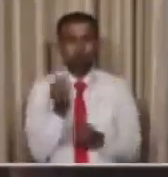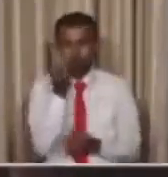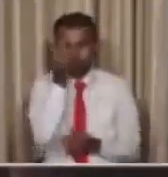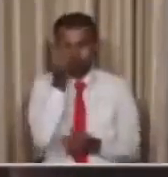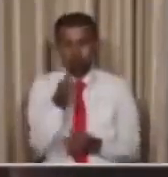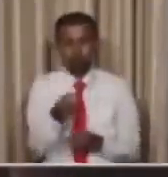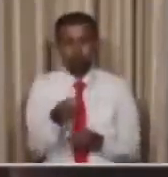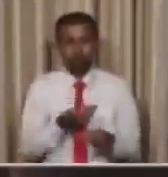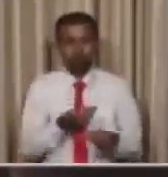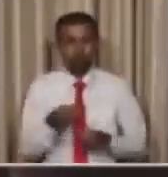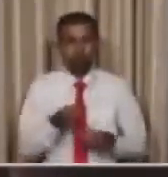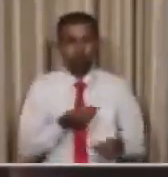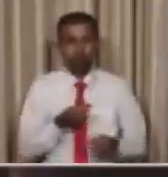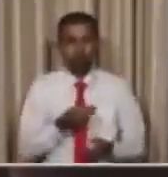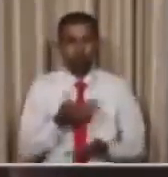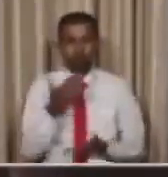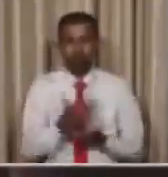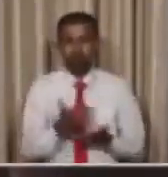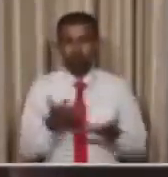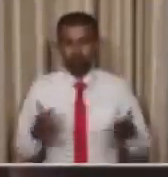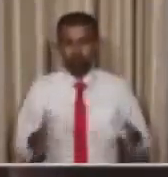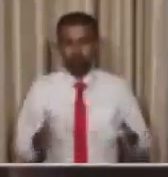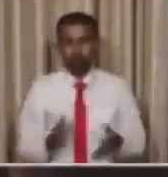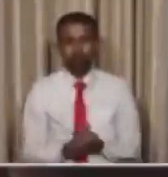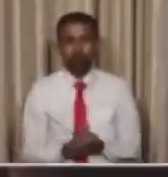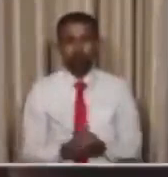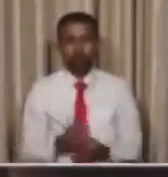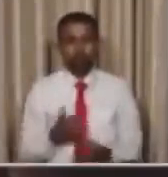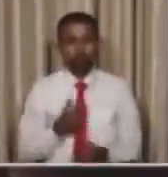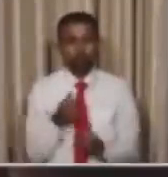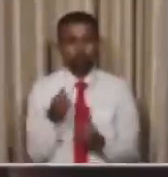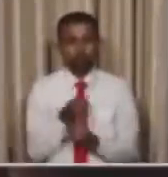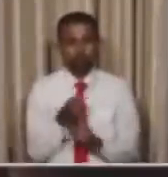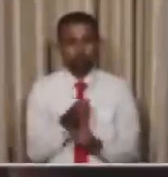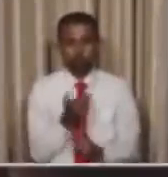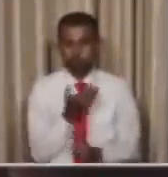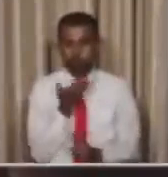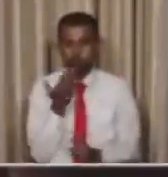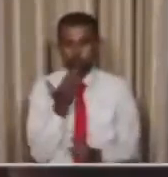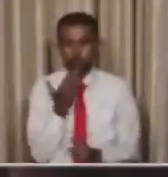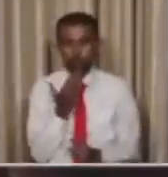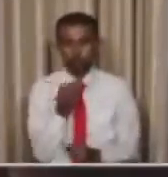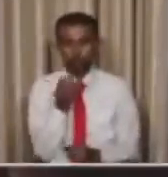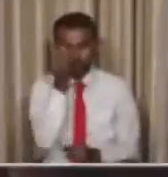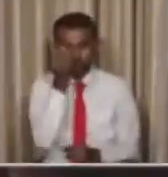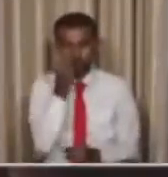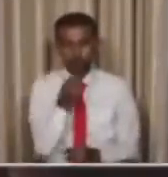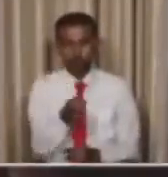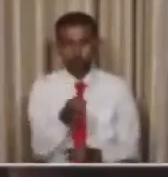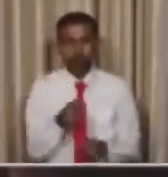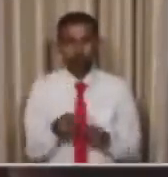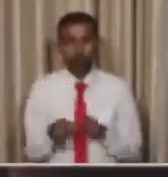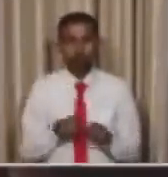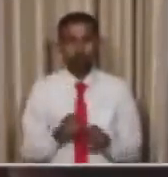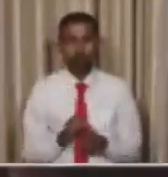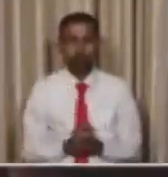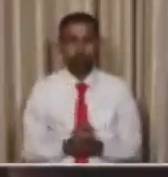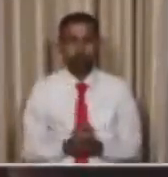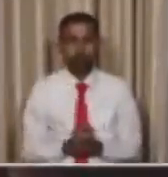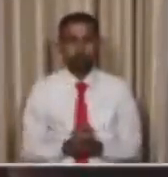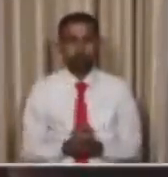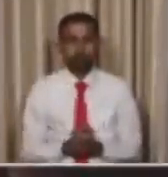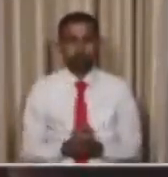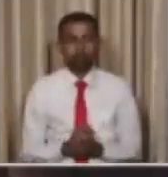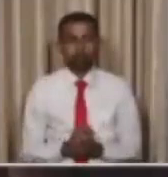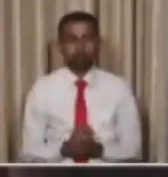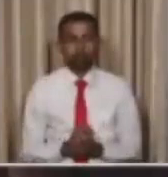එක්ක ගනුදෙනු කරන එක අද නවත්තගෙන යන වෙලාවේ අපි යම් බලපෑමක් කරන්න පුළුවන් අපිට ඊශ්‍රායලෙට. ඒ වගේම තමයි ගරු